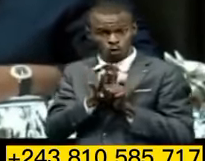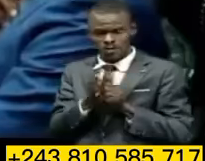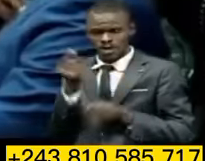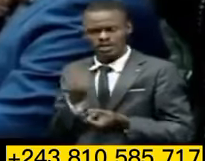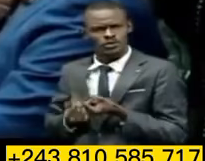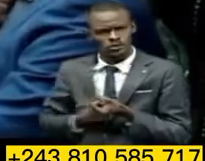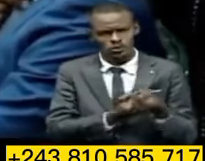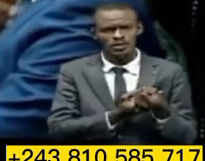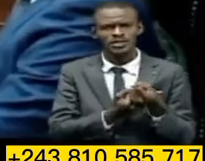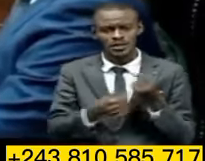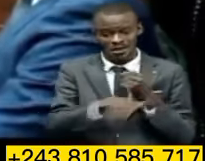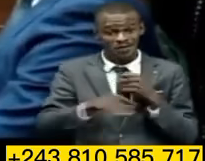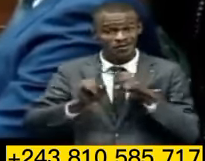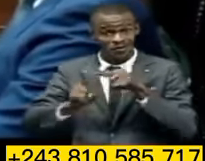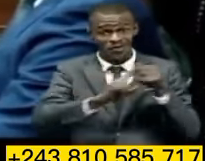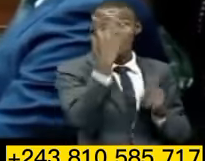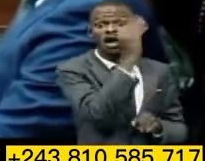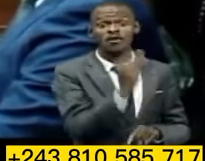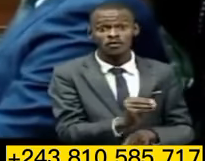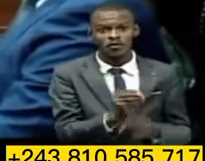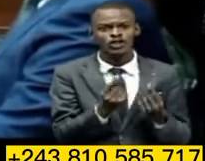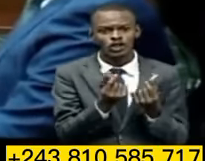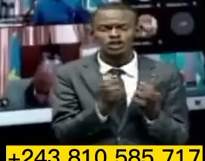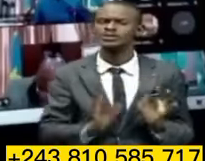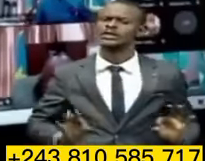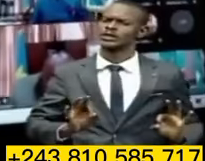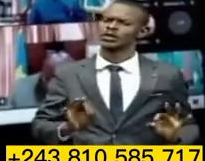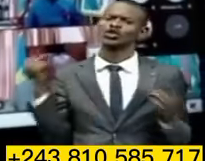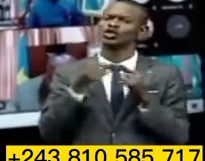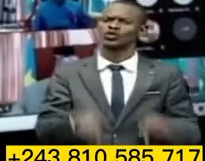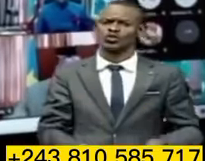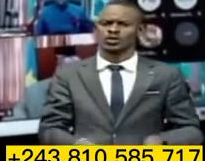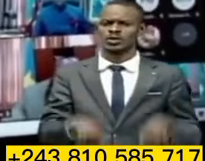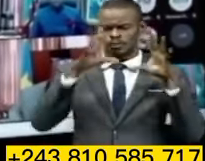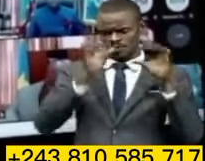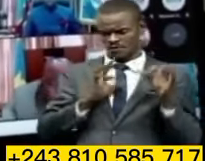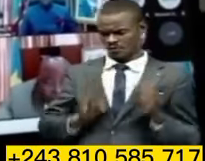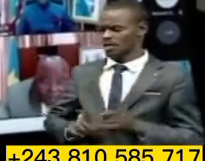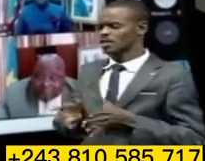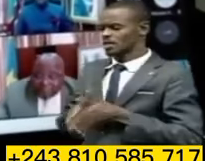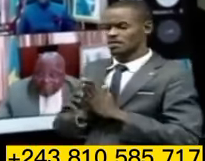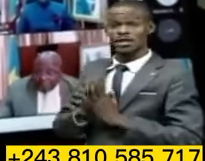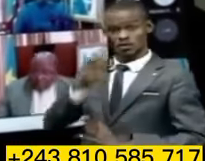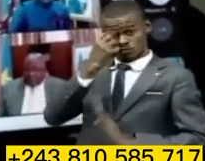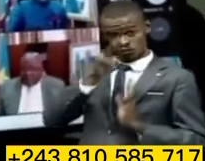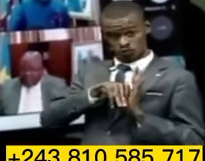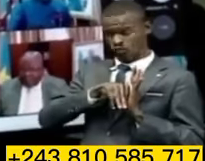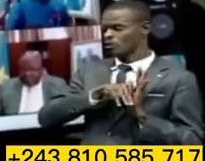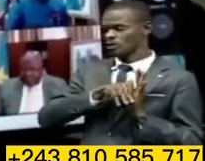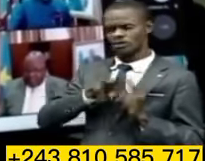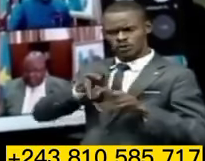le gouvernement à diligenter dans l'immédiat une évaluation de l'ensemble des résolutions gouvernementales dans les secteurs